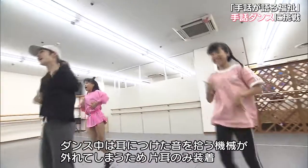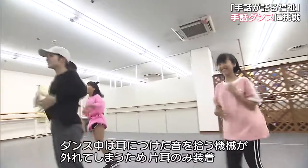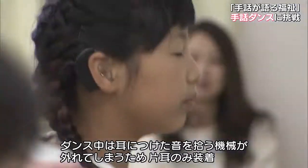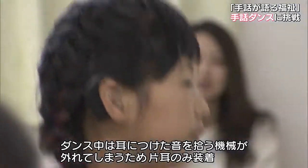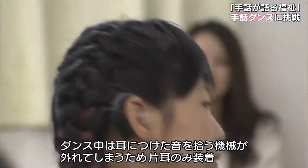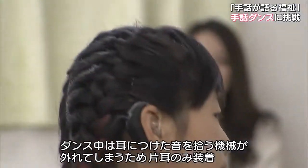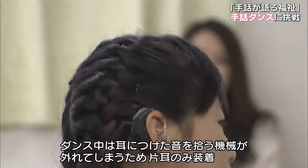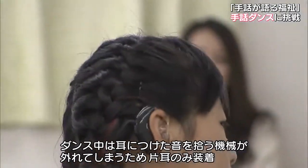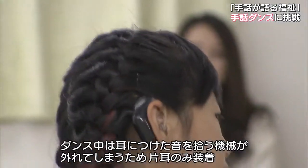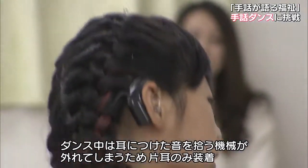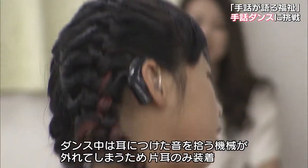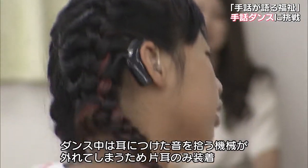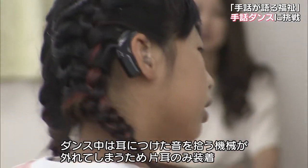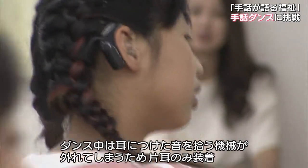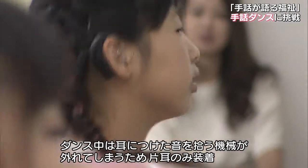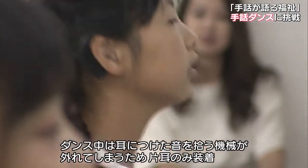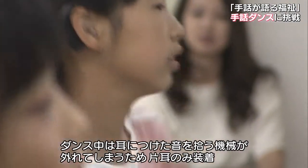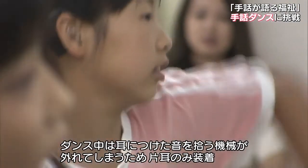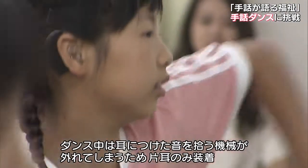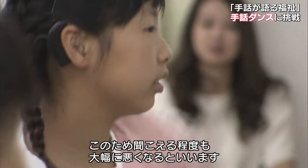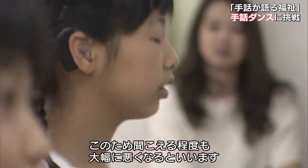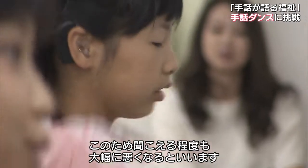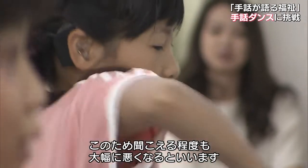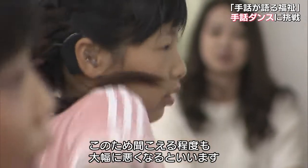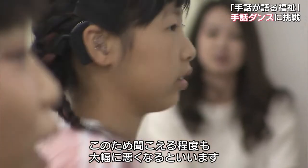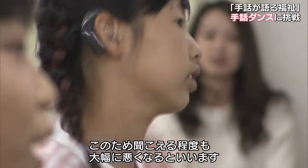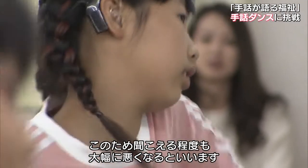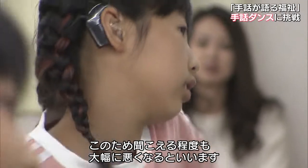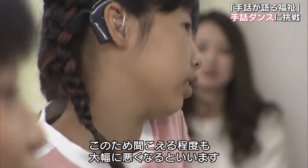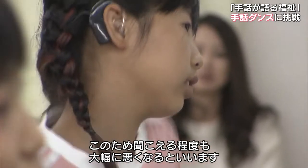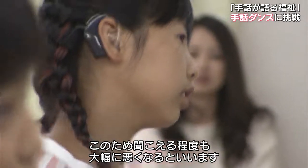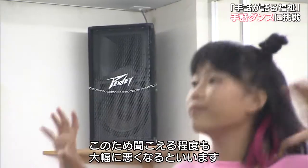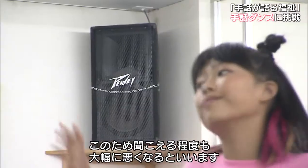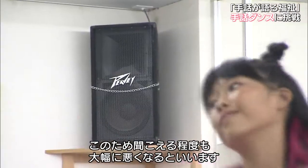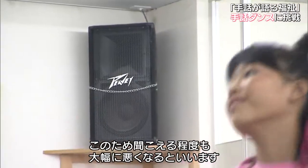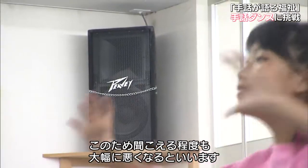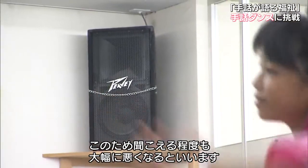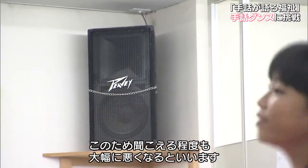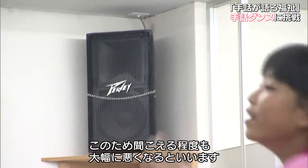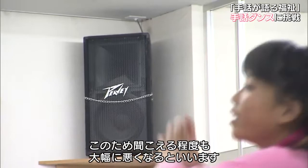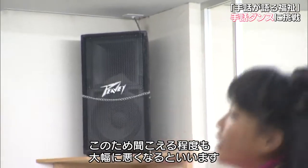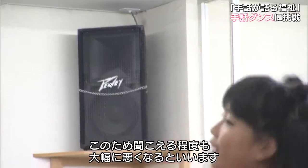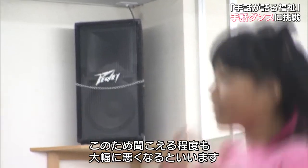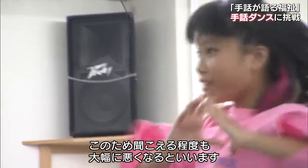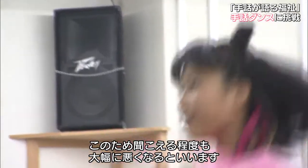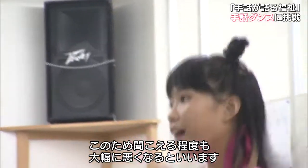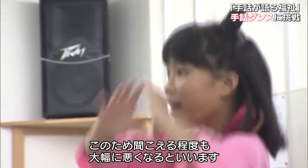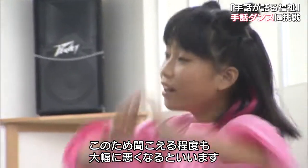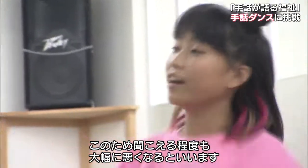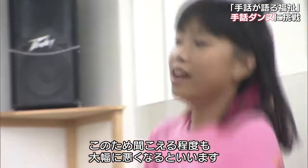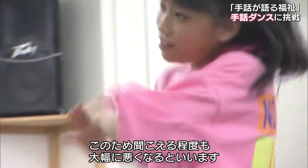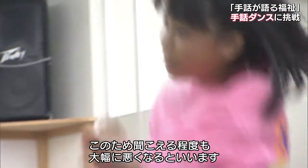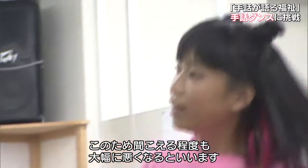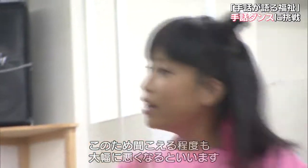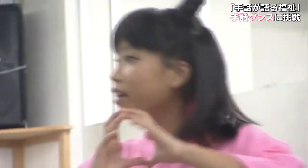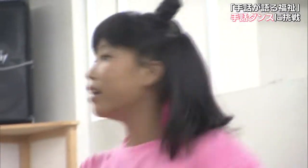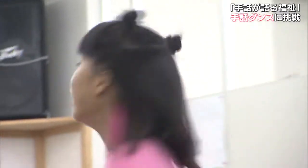ため片耳のみ装着。このため聞こえる程度も大幅に悪くなるといいます。